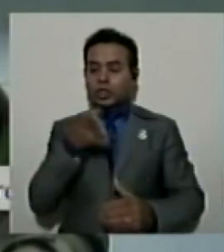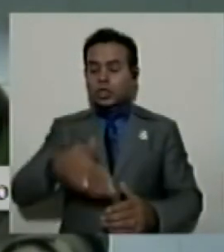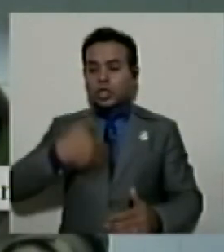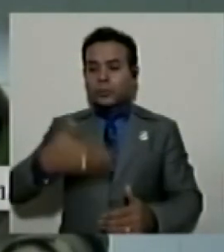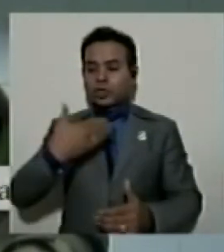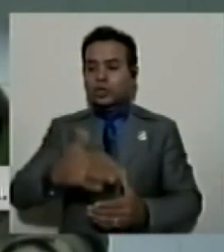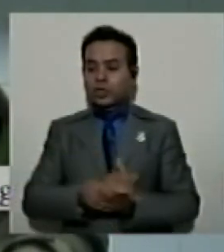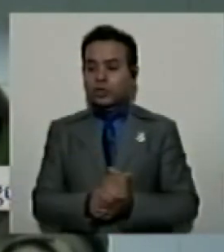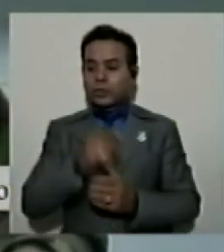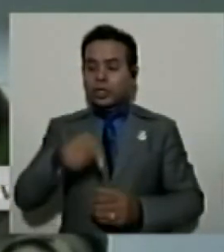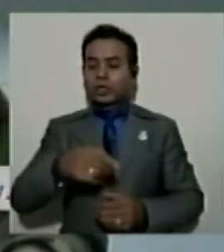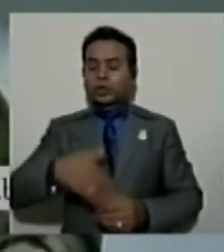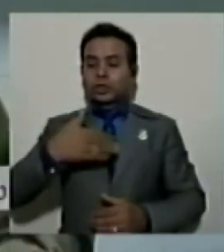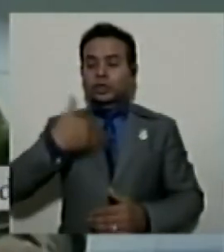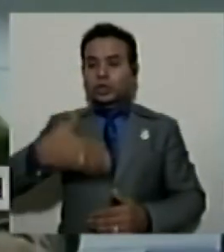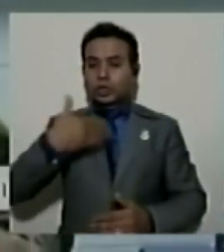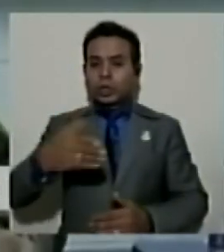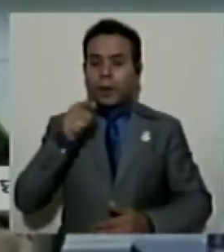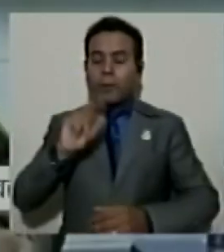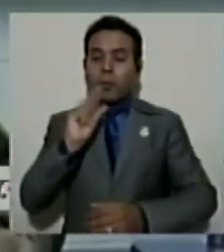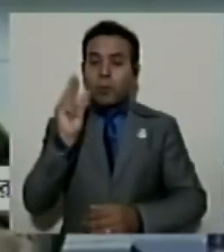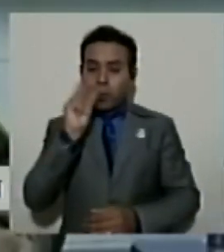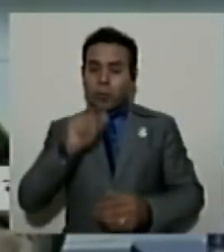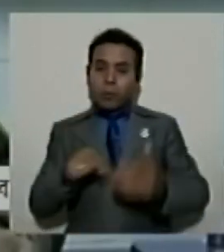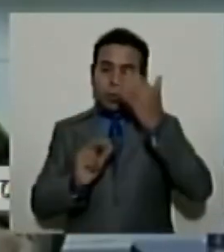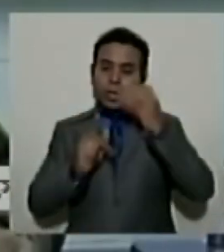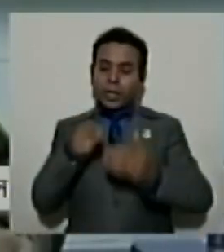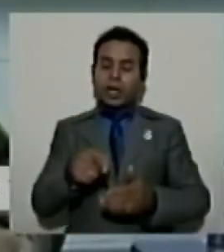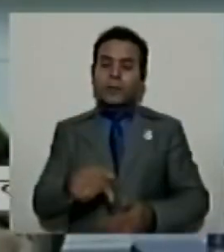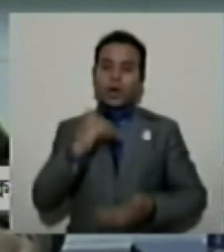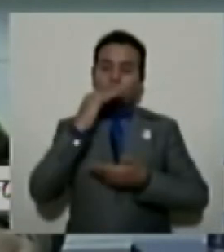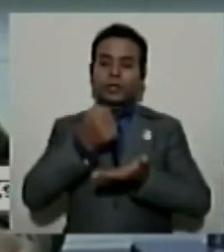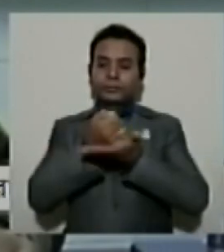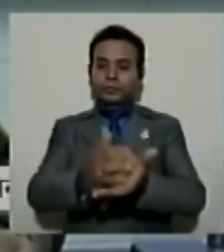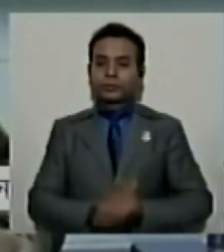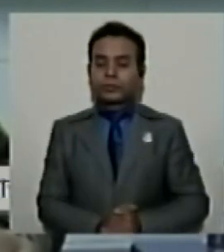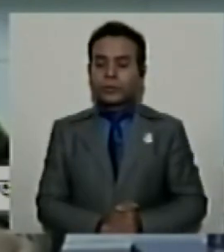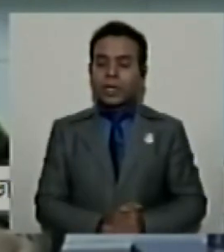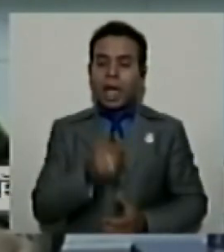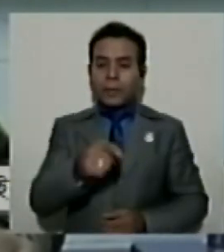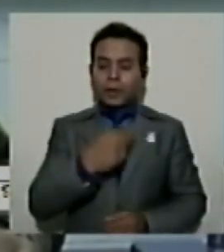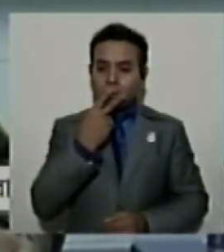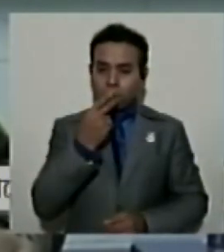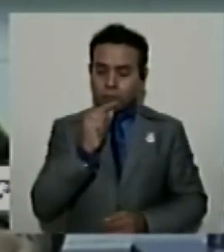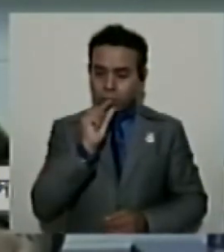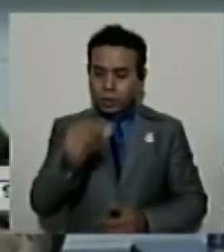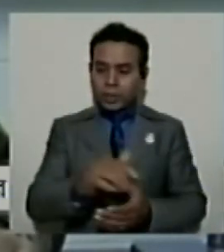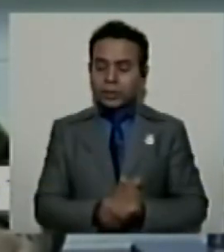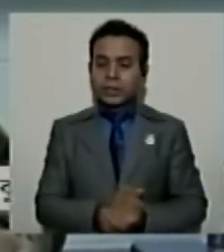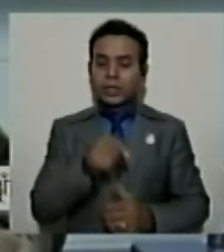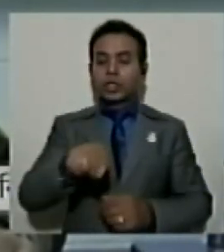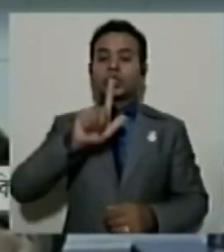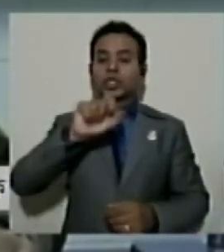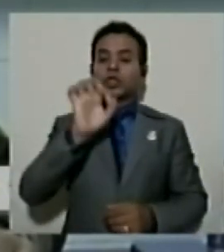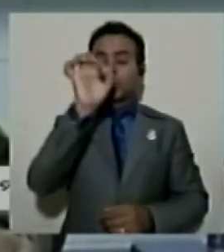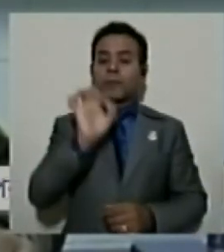বলা দরকার, যেটা হচ্ছে যে এই পিপিগুলোর মধ্যে প্রায় 70 ভাগই হচ্ছে আমাদের দেশীয় প্রস্তুতিকারী প্রতিষ্ঠান, যেটা ওয়ার্ল্ড হেলথ অর্গানাইজেশন এবং